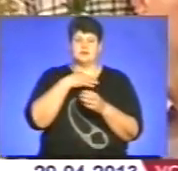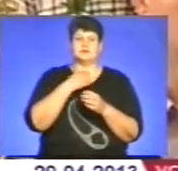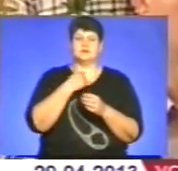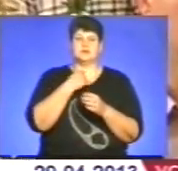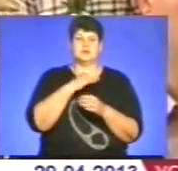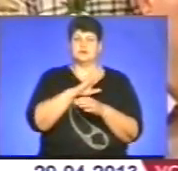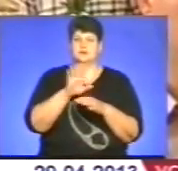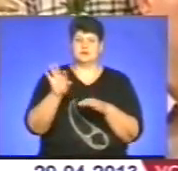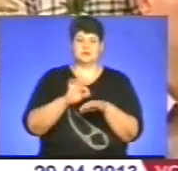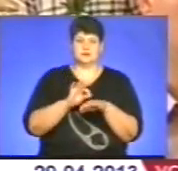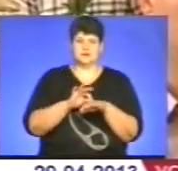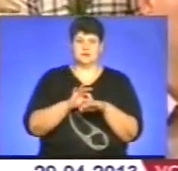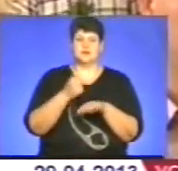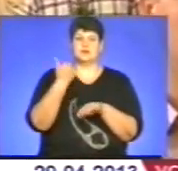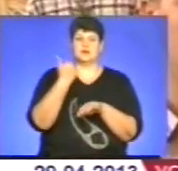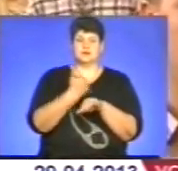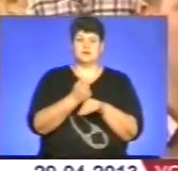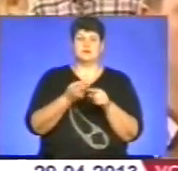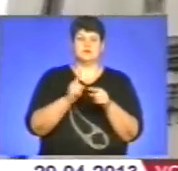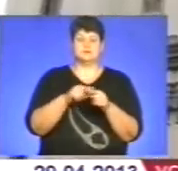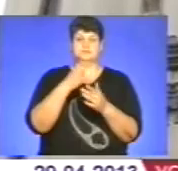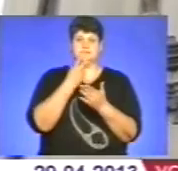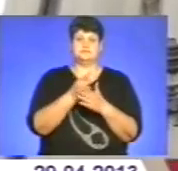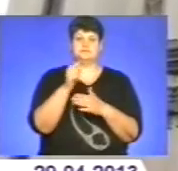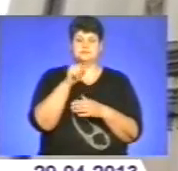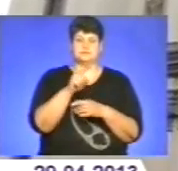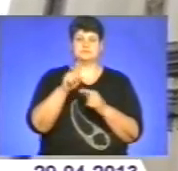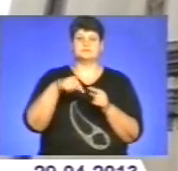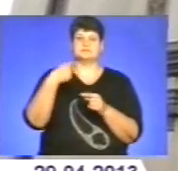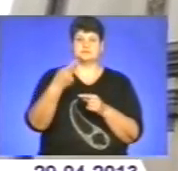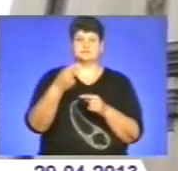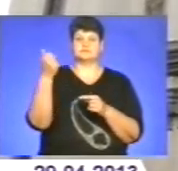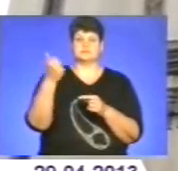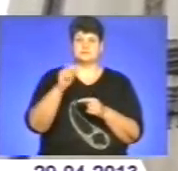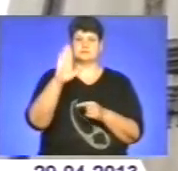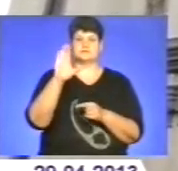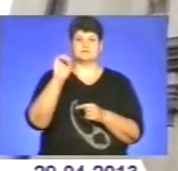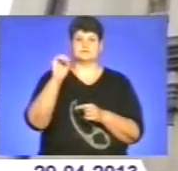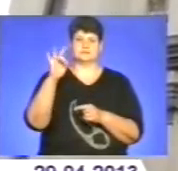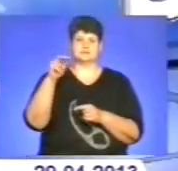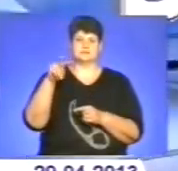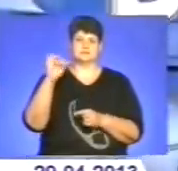І найголовніше – це свідчення того, що наступного тижня –